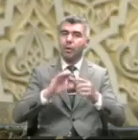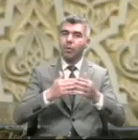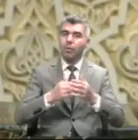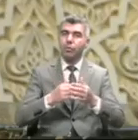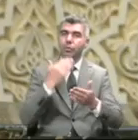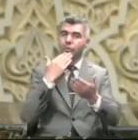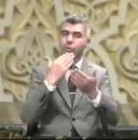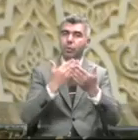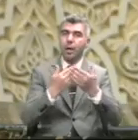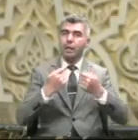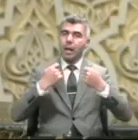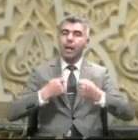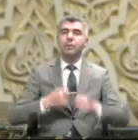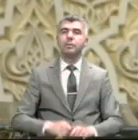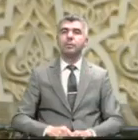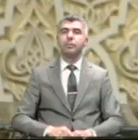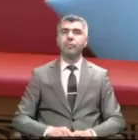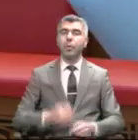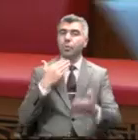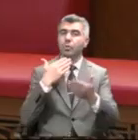شكرا سيد الرئيس